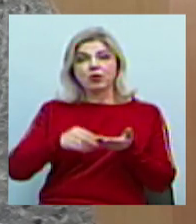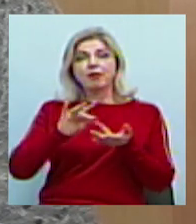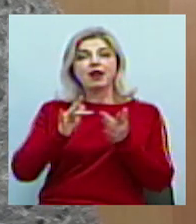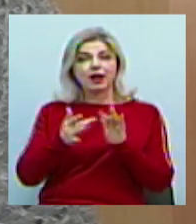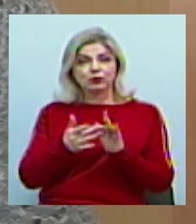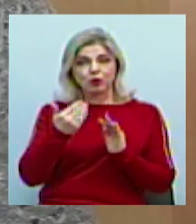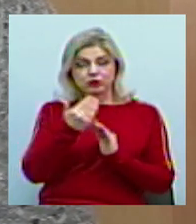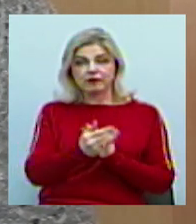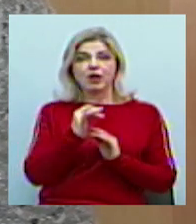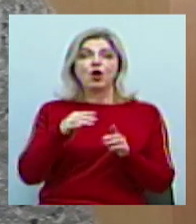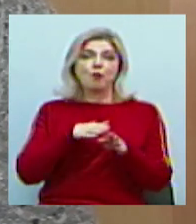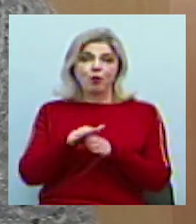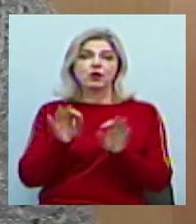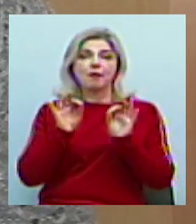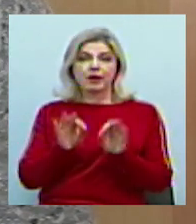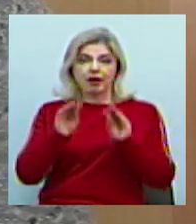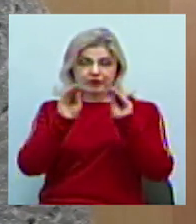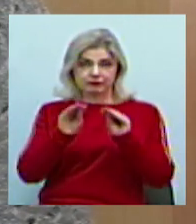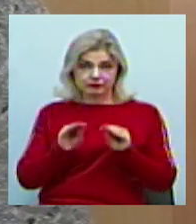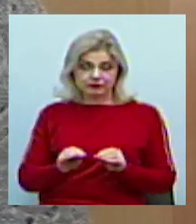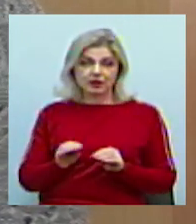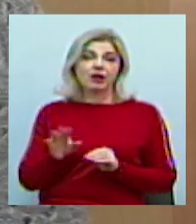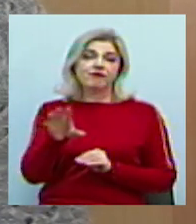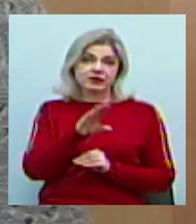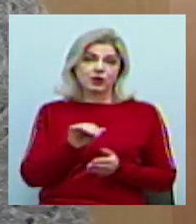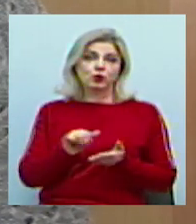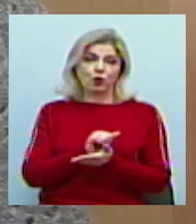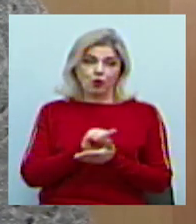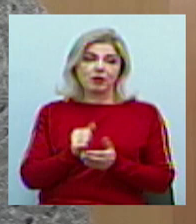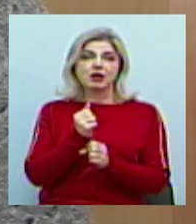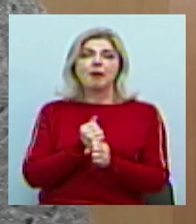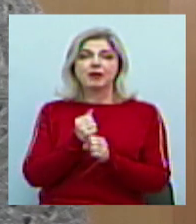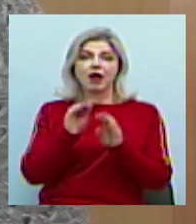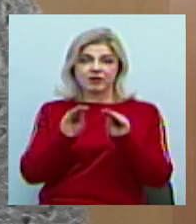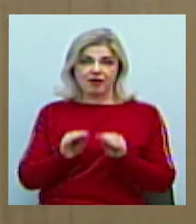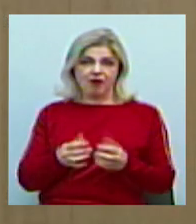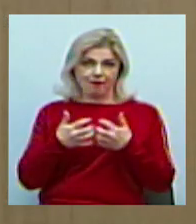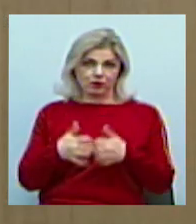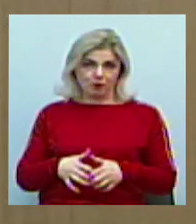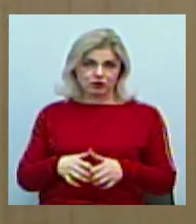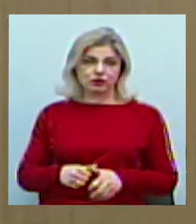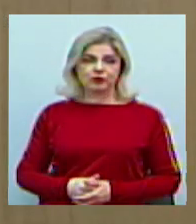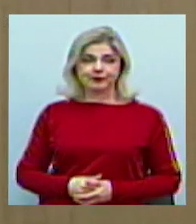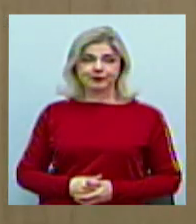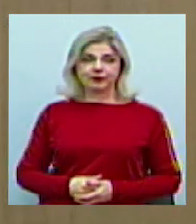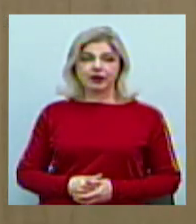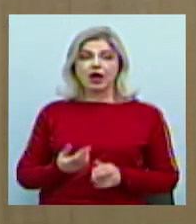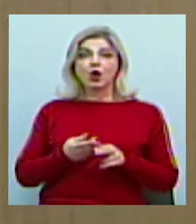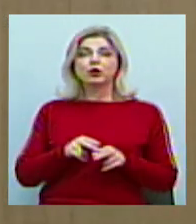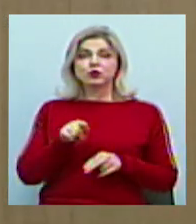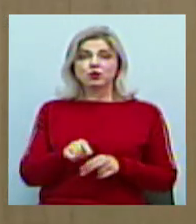і повністю правильно заповнена, тоді всі документи обробляються автоматично. Таким чином, на цю